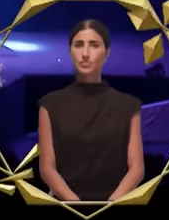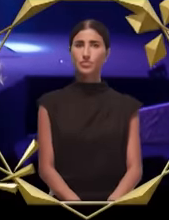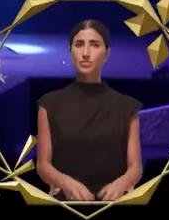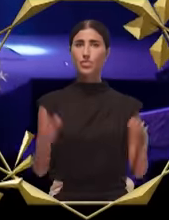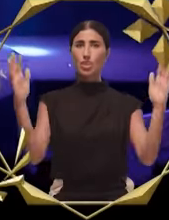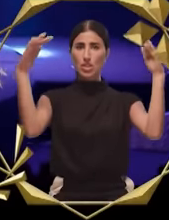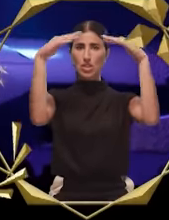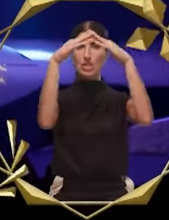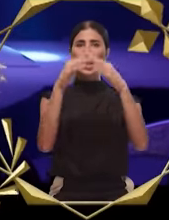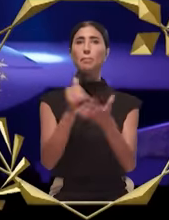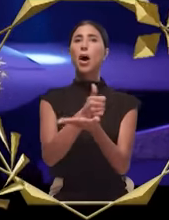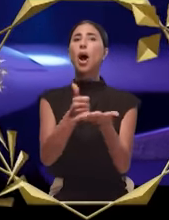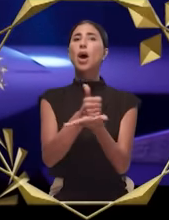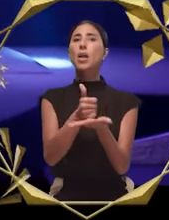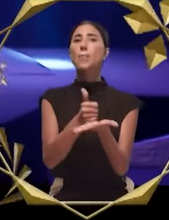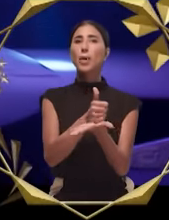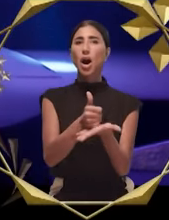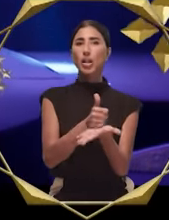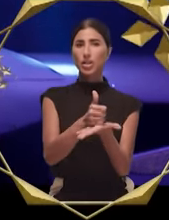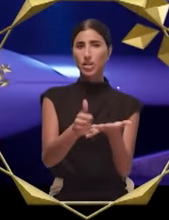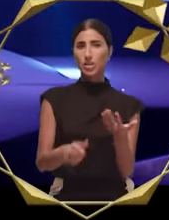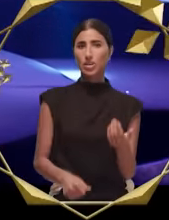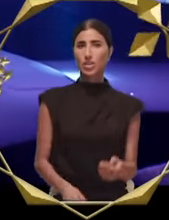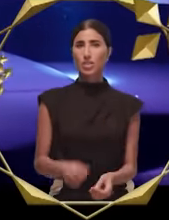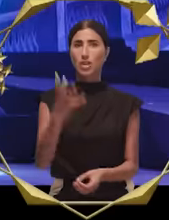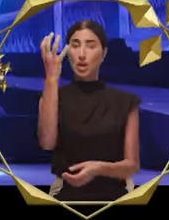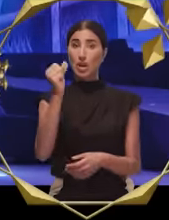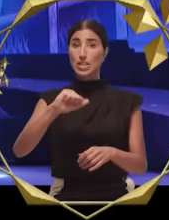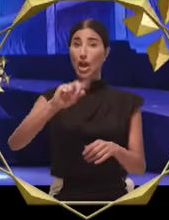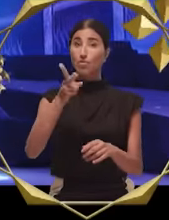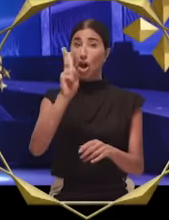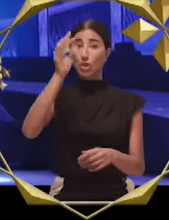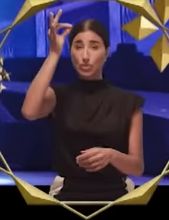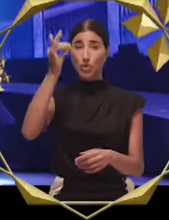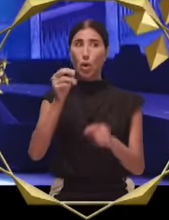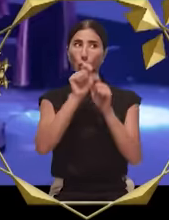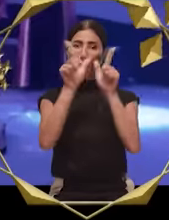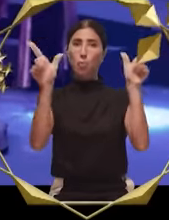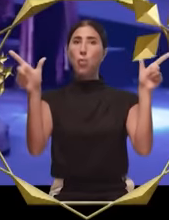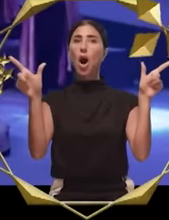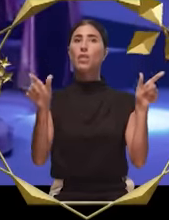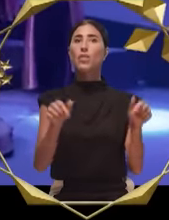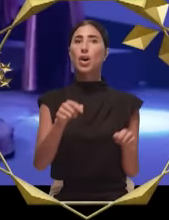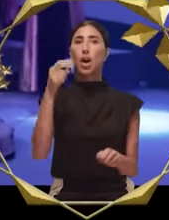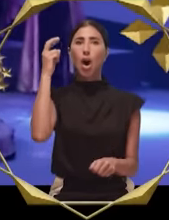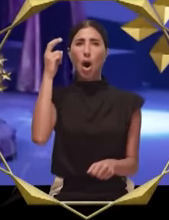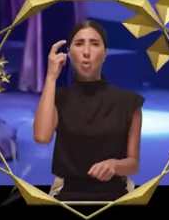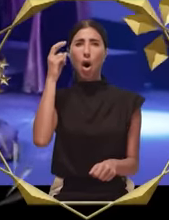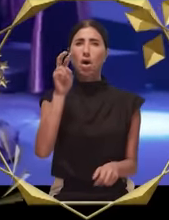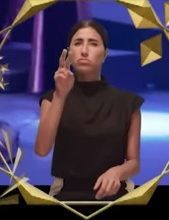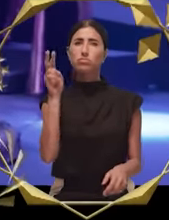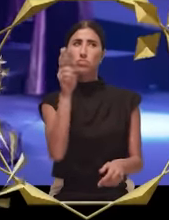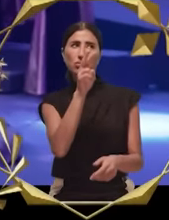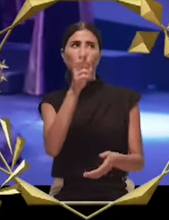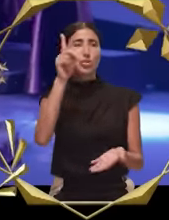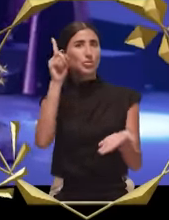وسماء رمادية ضجرة بعد منتصف الليل بدقيقة تصحى وهام وتنام حقيقة وبعد منتصف الليل بدقيقة